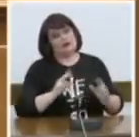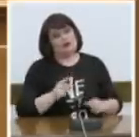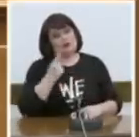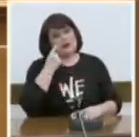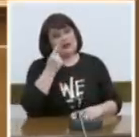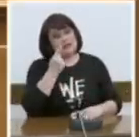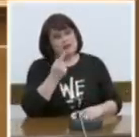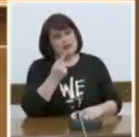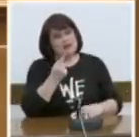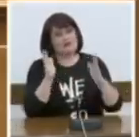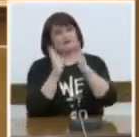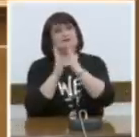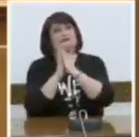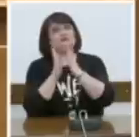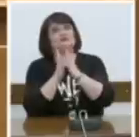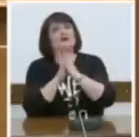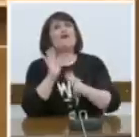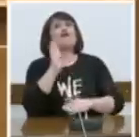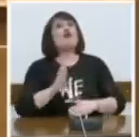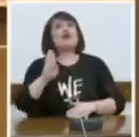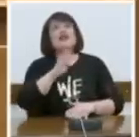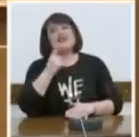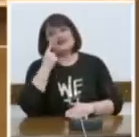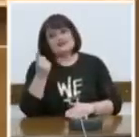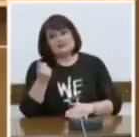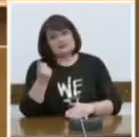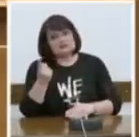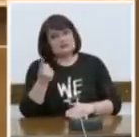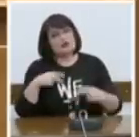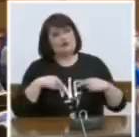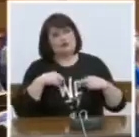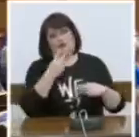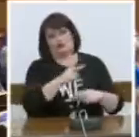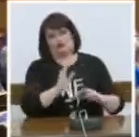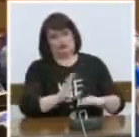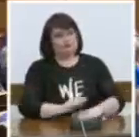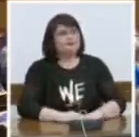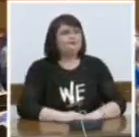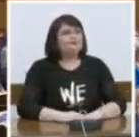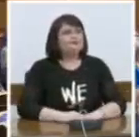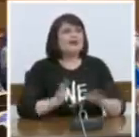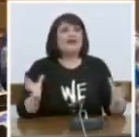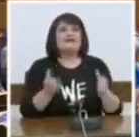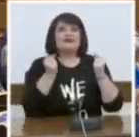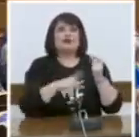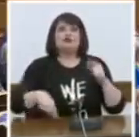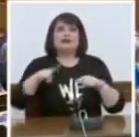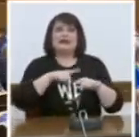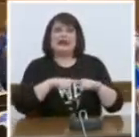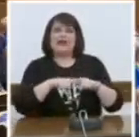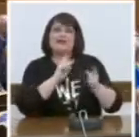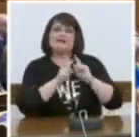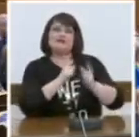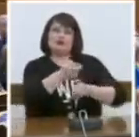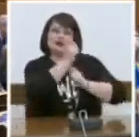Είδαμε να χειροκροτάτε, νομίζω, τον κύριο Βορύδη, όταν μας κατήγγειλε τότε για μειοδοσία. Ευτυχώς για τη χώρα σήμερα, τιμάτε τη Συμφωνία των Πρεσπών και